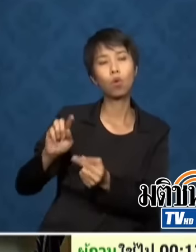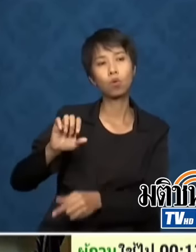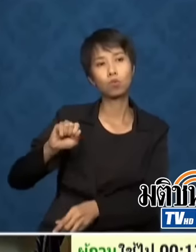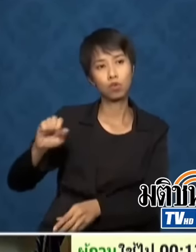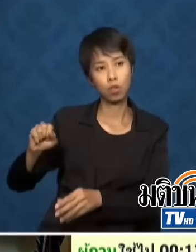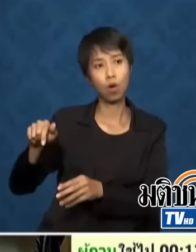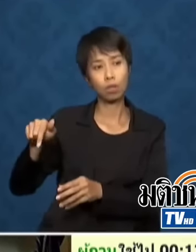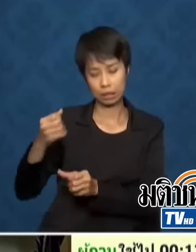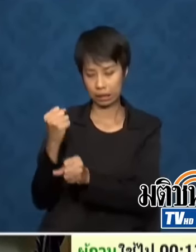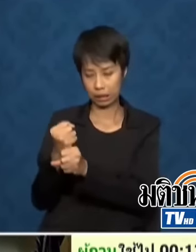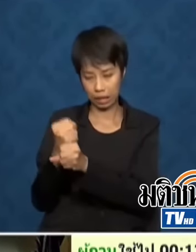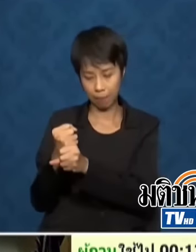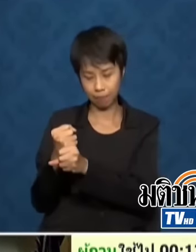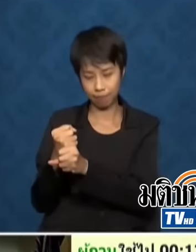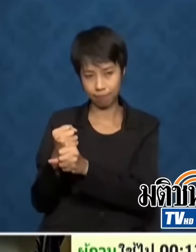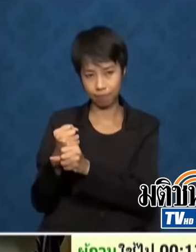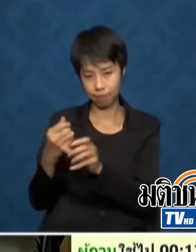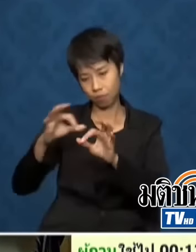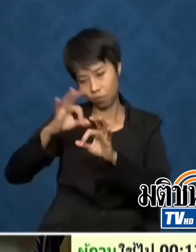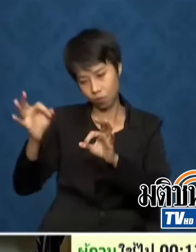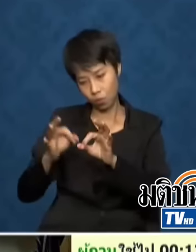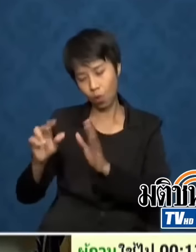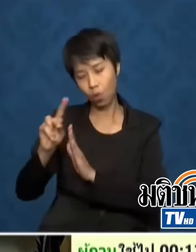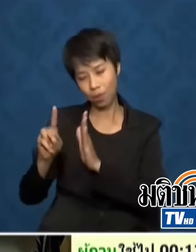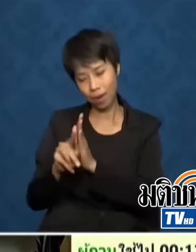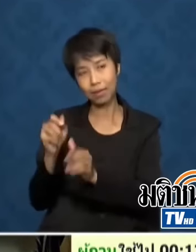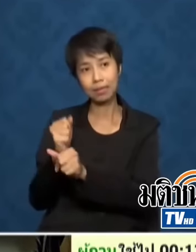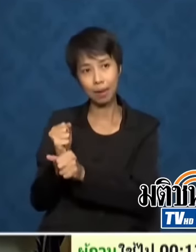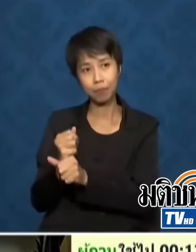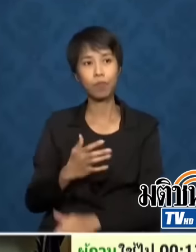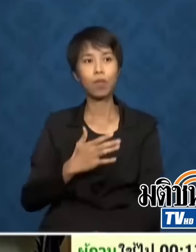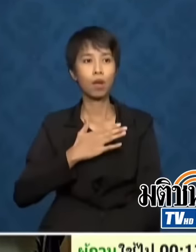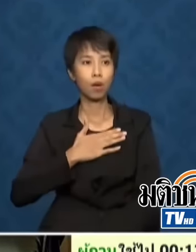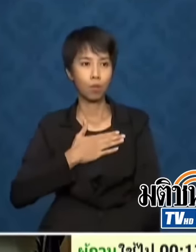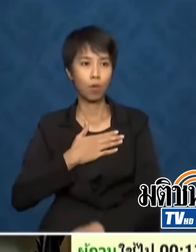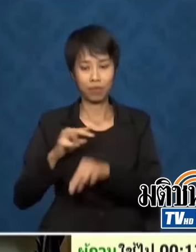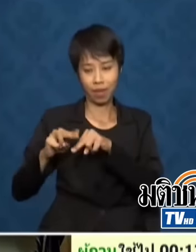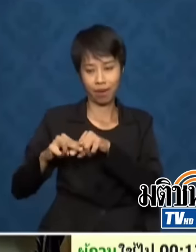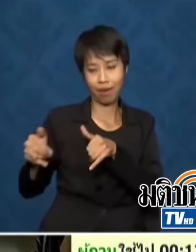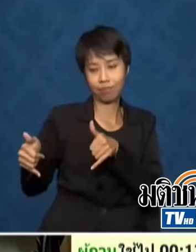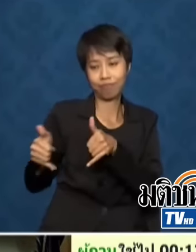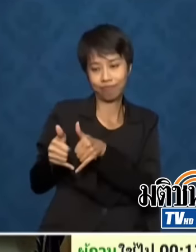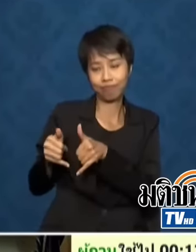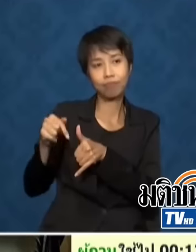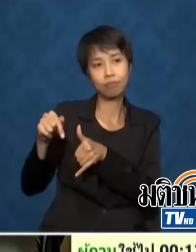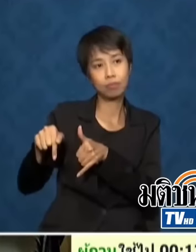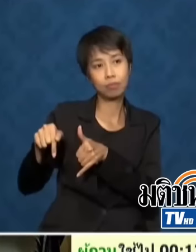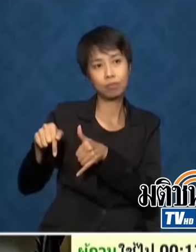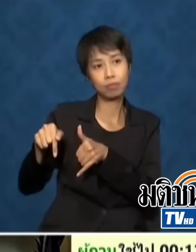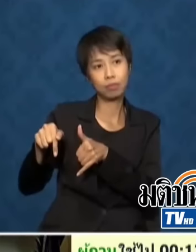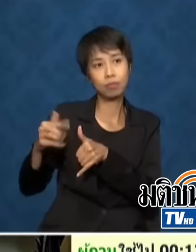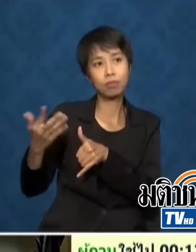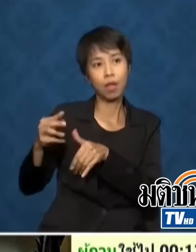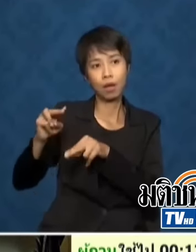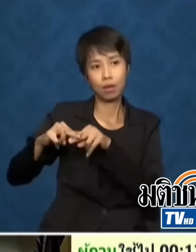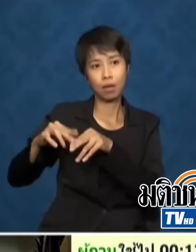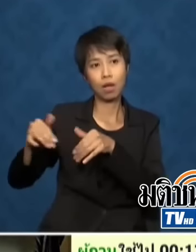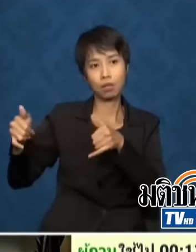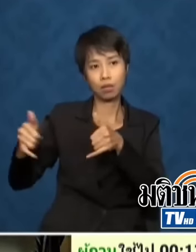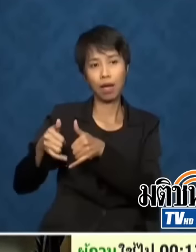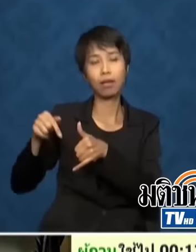ได้เป็นคนยกร่างมาได้เป็นคนไปเขียนมานะครับผมเนี่ยนั่งข้างท่านรัฐมนตรีท่านณัฐวุฒิบัวประทุมน